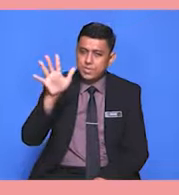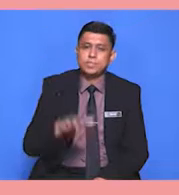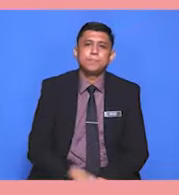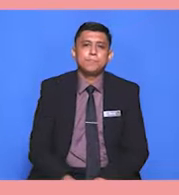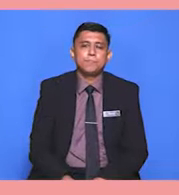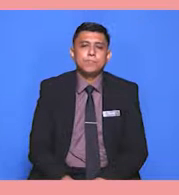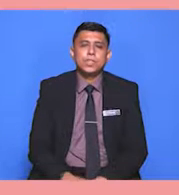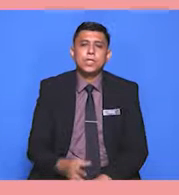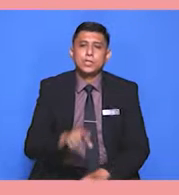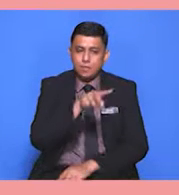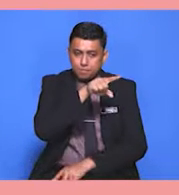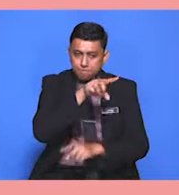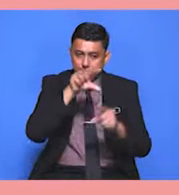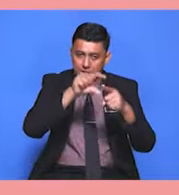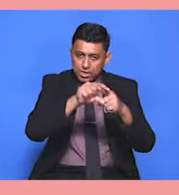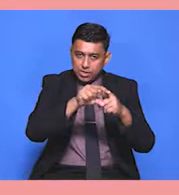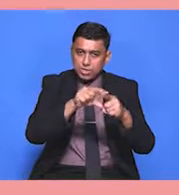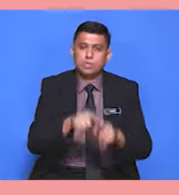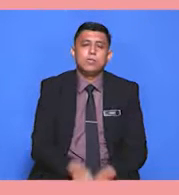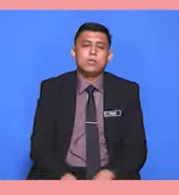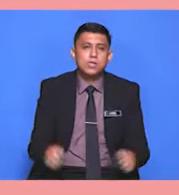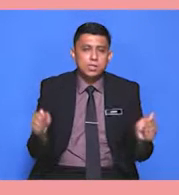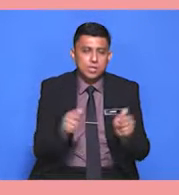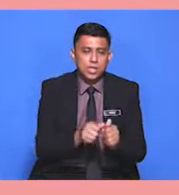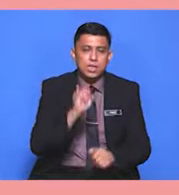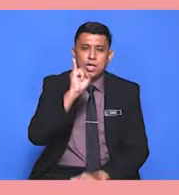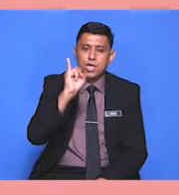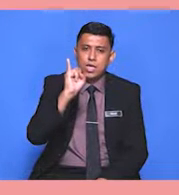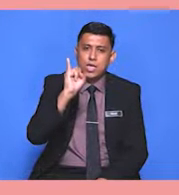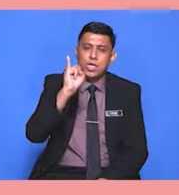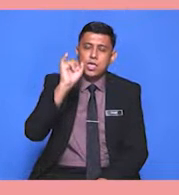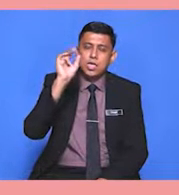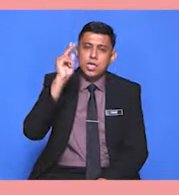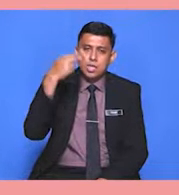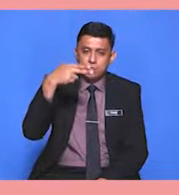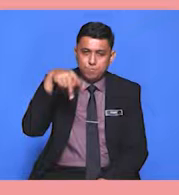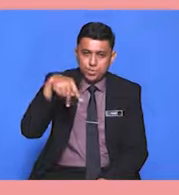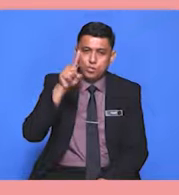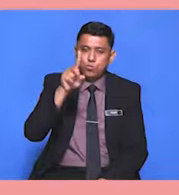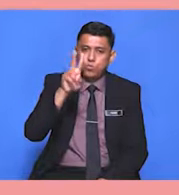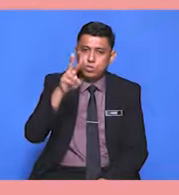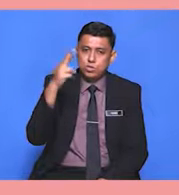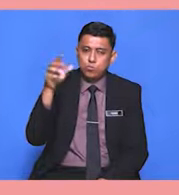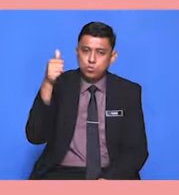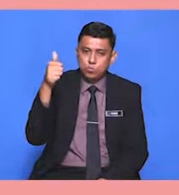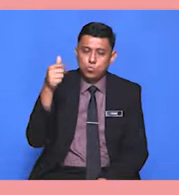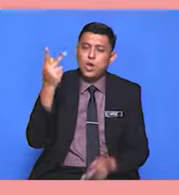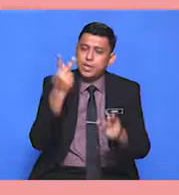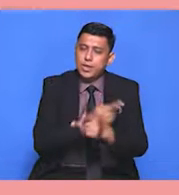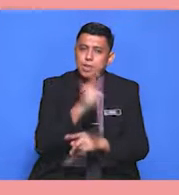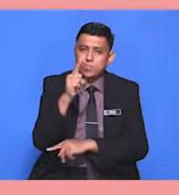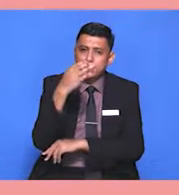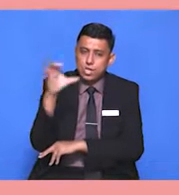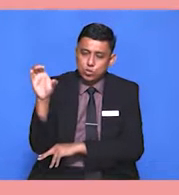108.5 dibahagikan dengan indeks harga tahun 2010 seterusnya